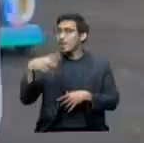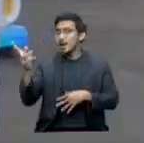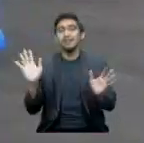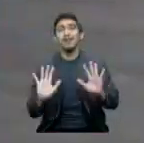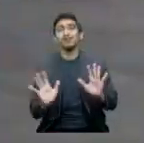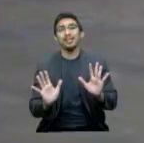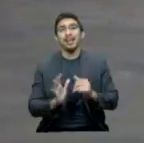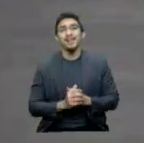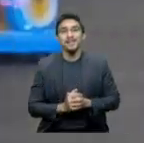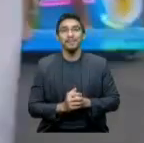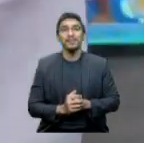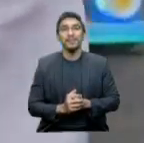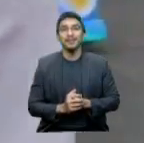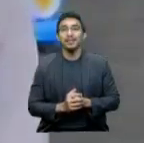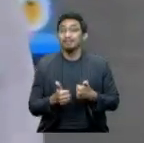Ini seperti apa nih, Mbak?